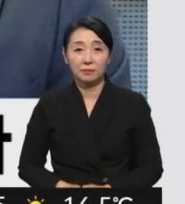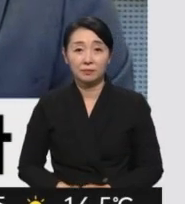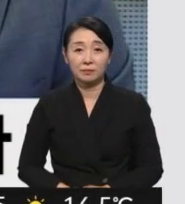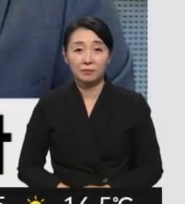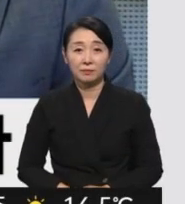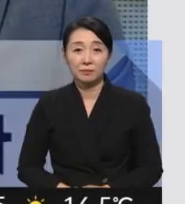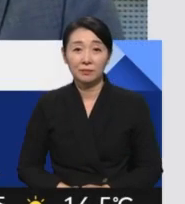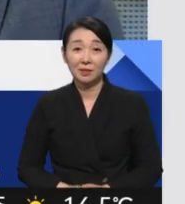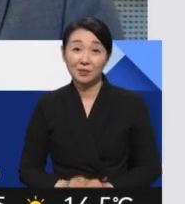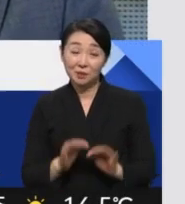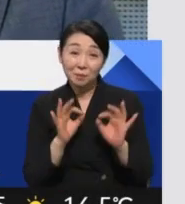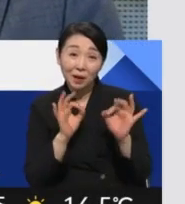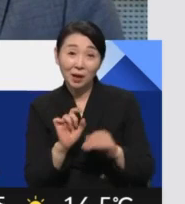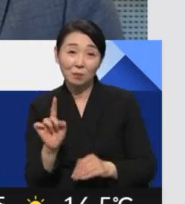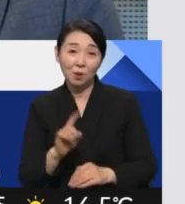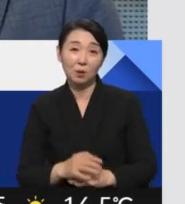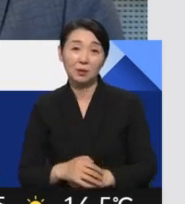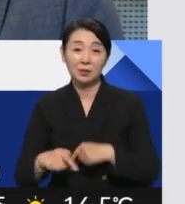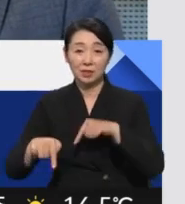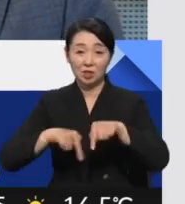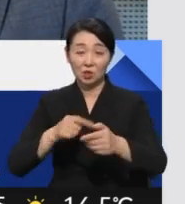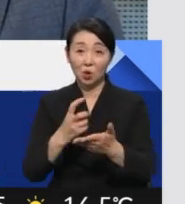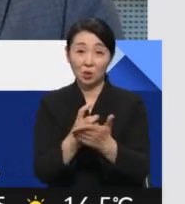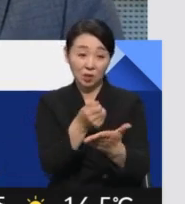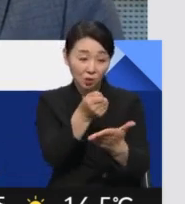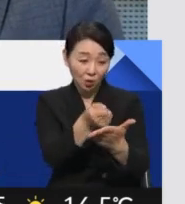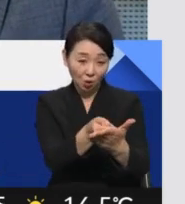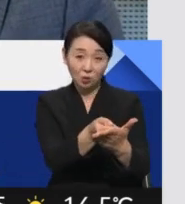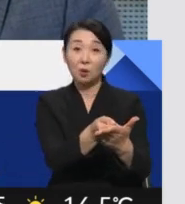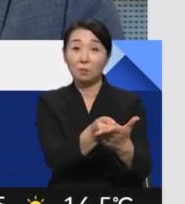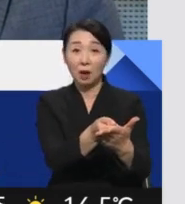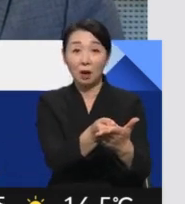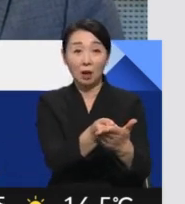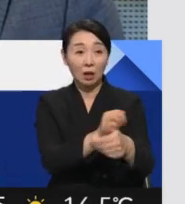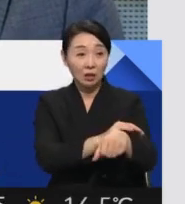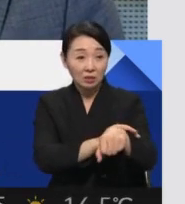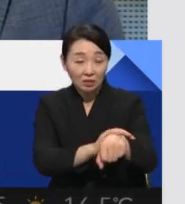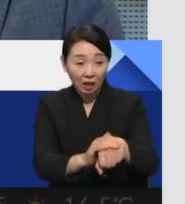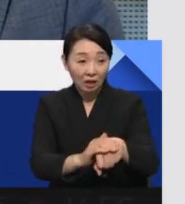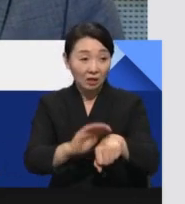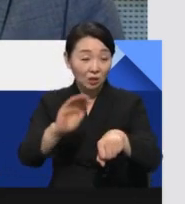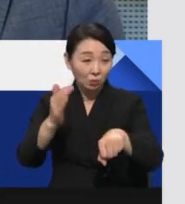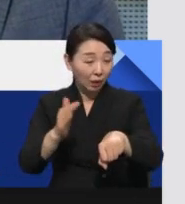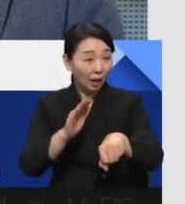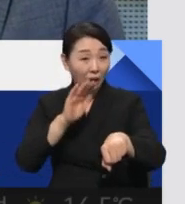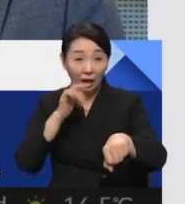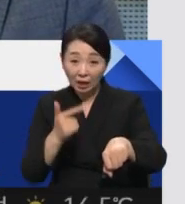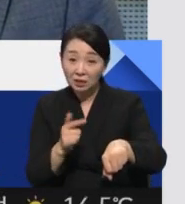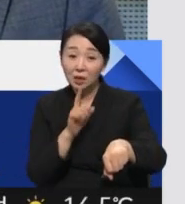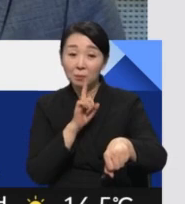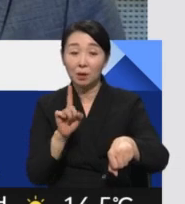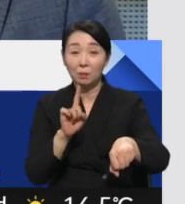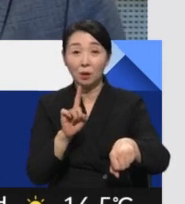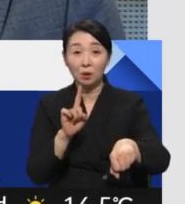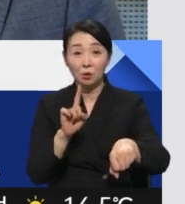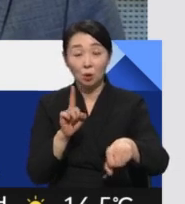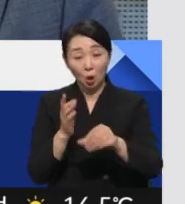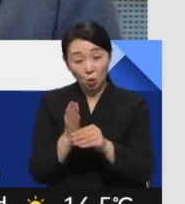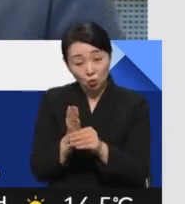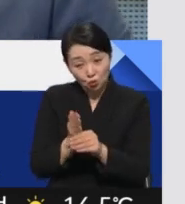그러니까 어떻게 보면 이제 정책 결정이 잘 됐냐 잘못됐냐. 근데 그 사이에 뭔가